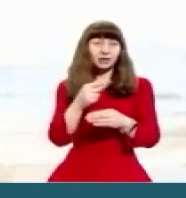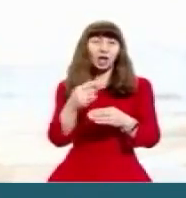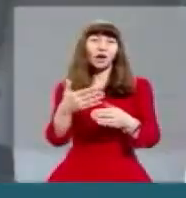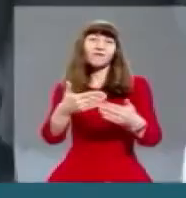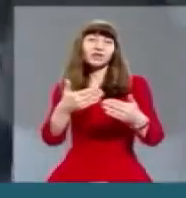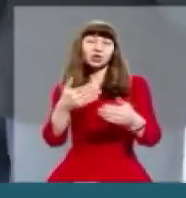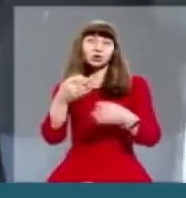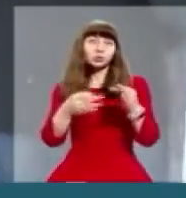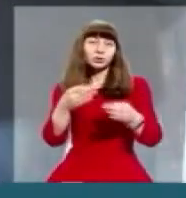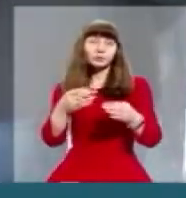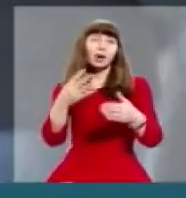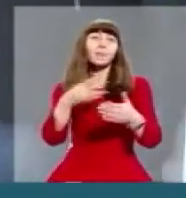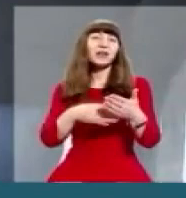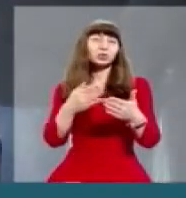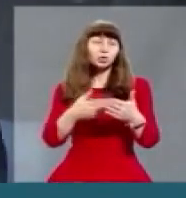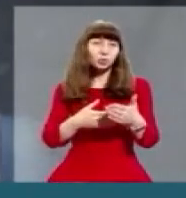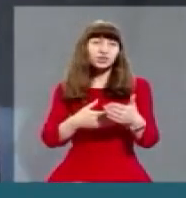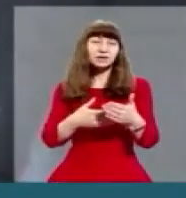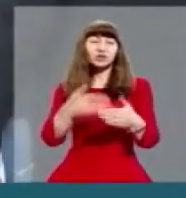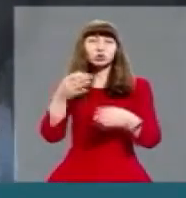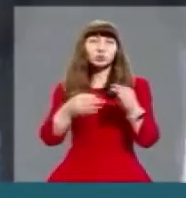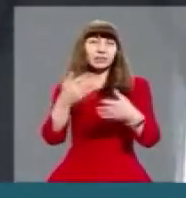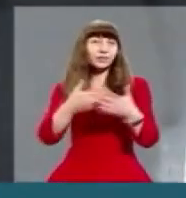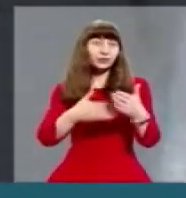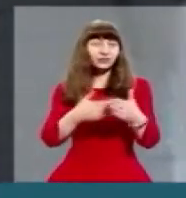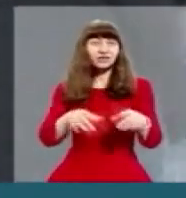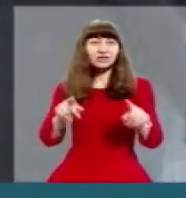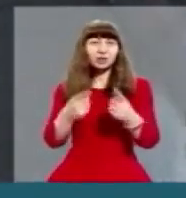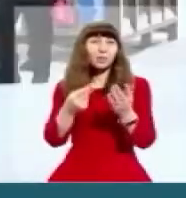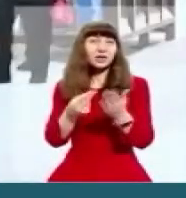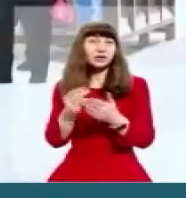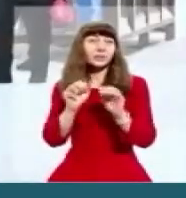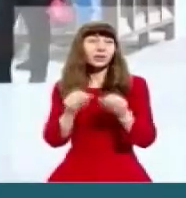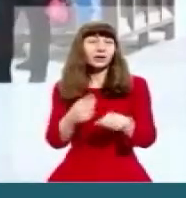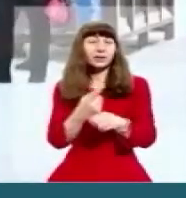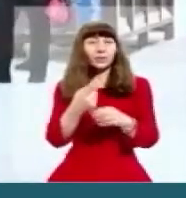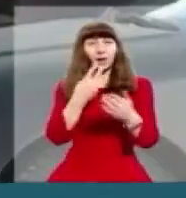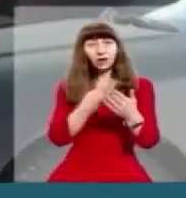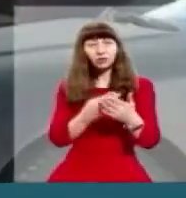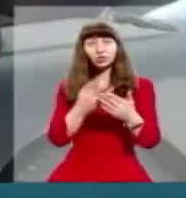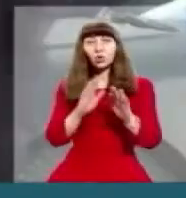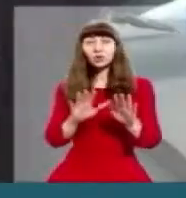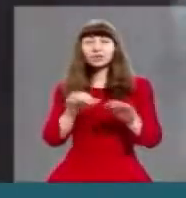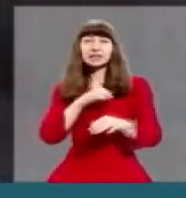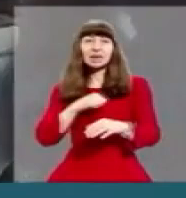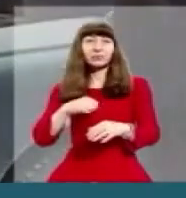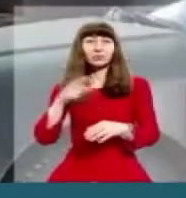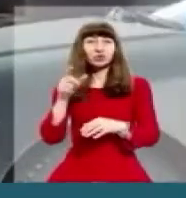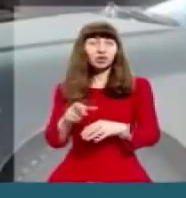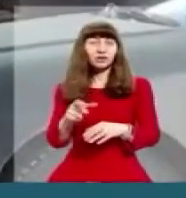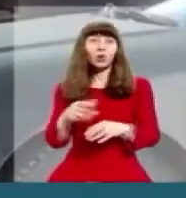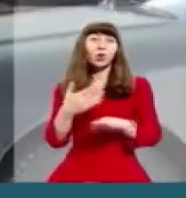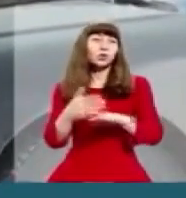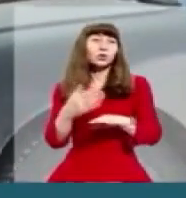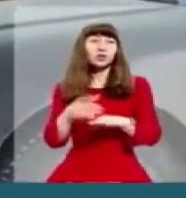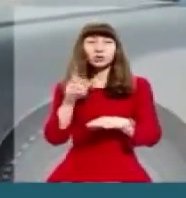внесудебное банкротство, судебное банкротство и восстановление платежеспособности. Они инициируются только самим должником, то есть у